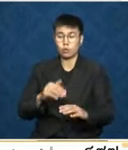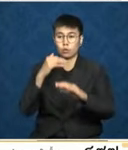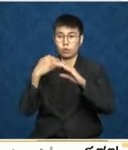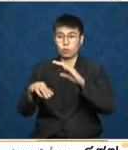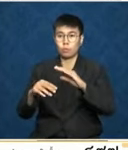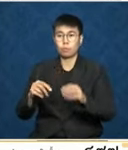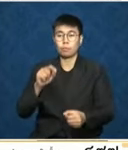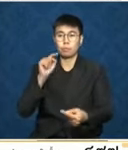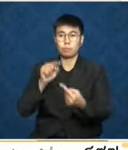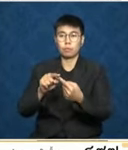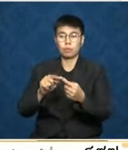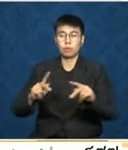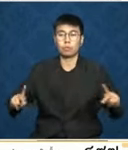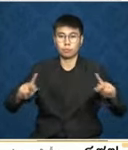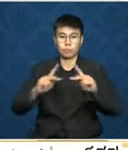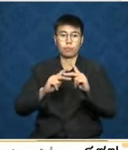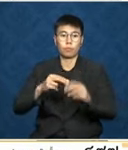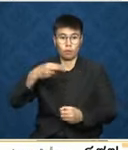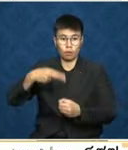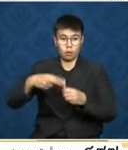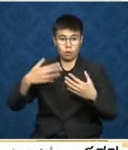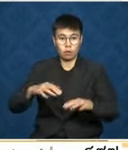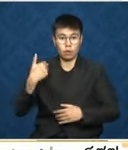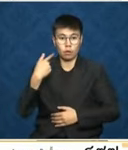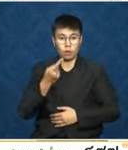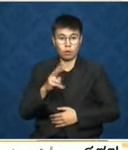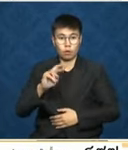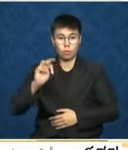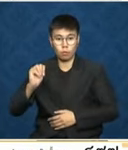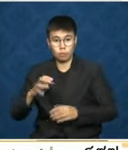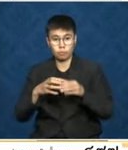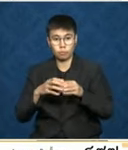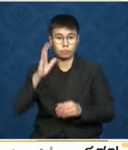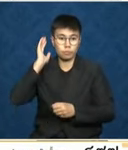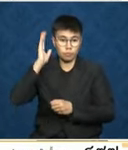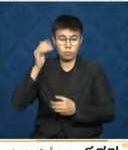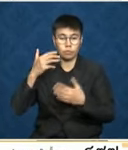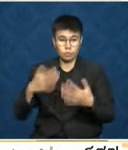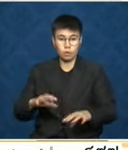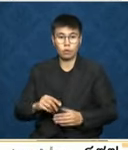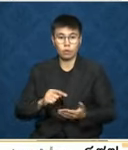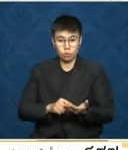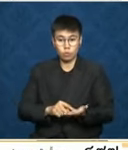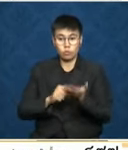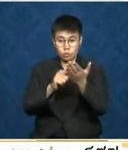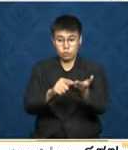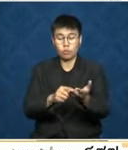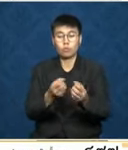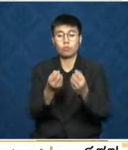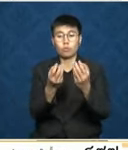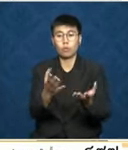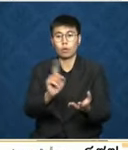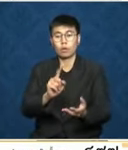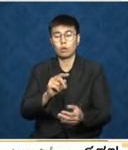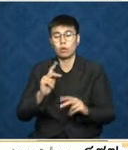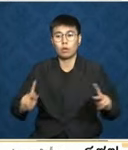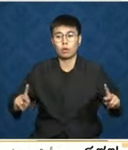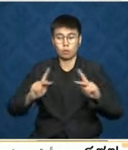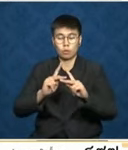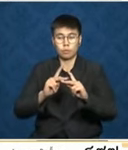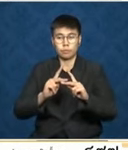กระทรวงพลังงานตั้งแต่วันที่ครมมาแถลงนโยบายที่รัฐสภาอีกวันหนึ่งก็ส่งไปยังที่สำนักรองนายกรัฐมนตรีและกระทรวงพลัง